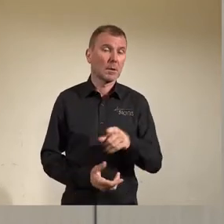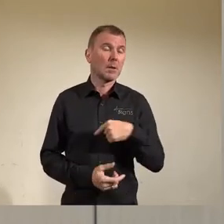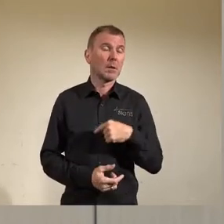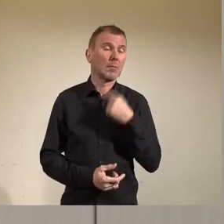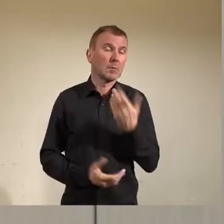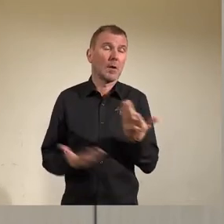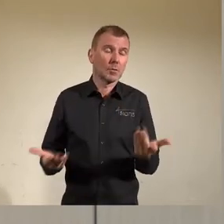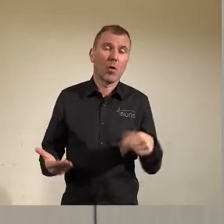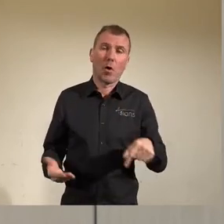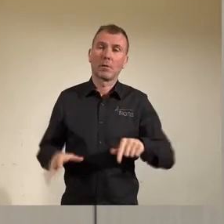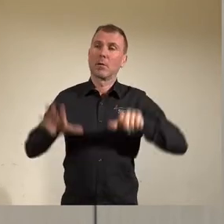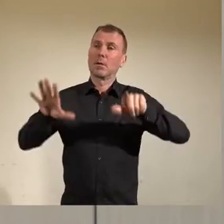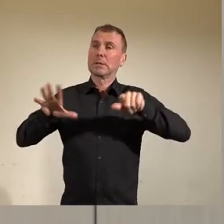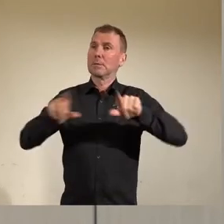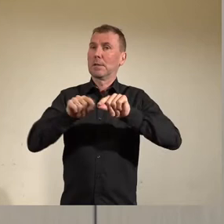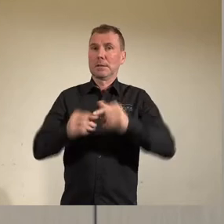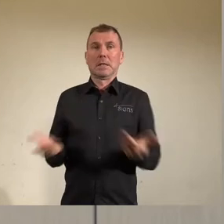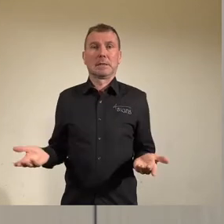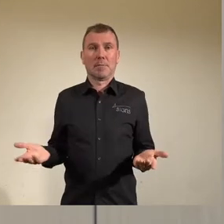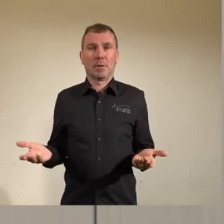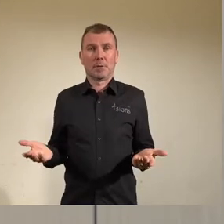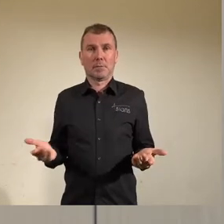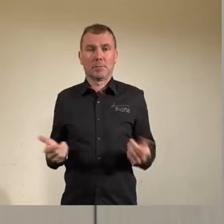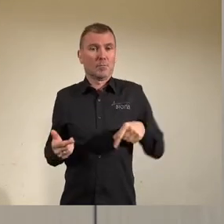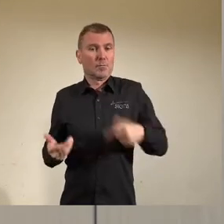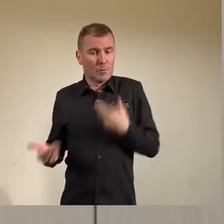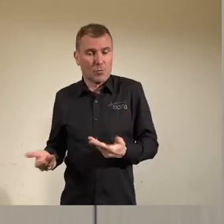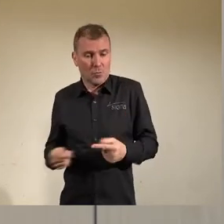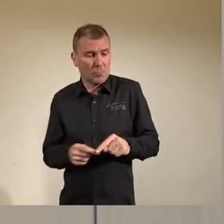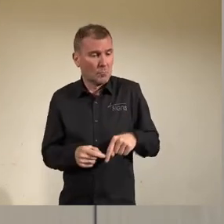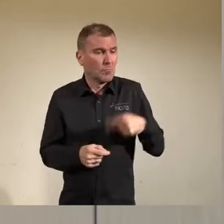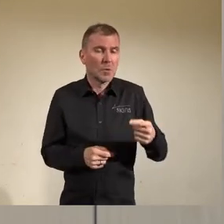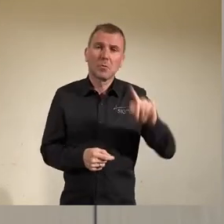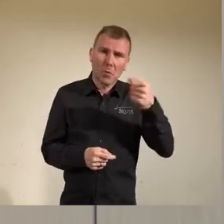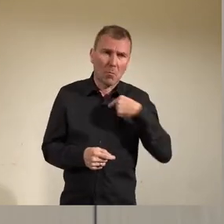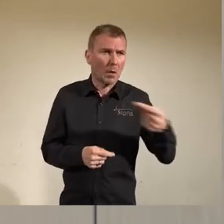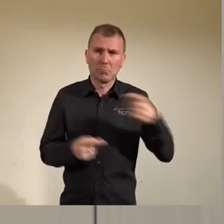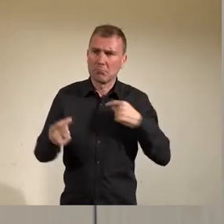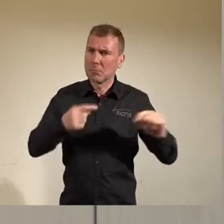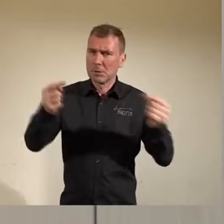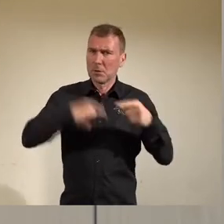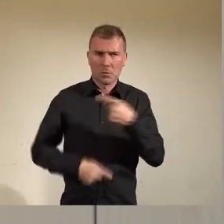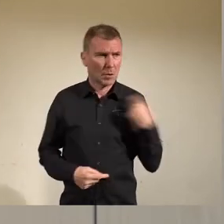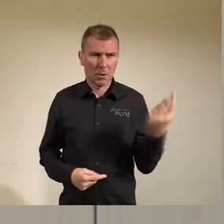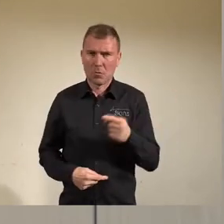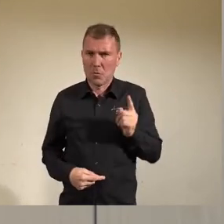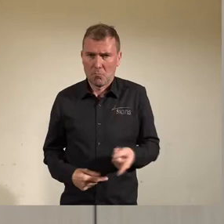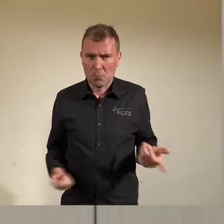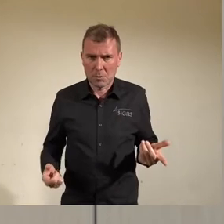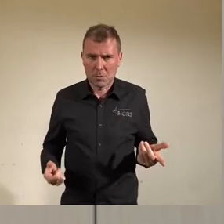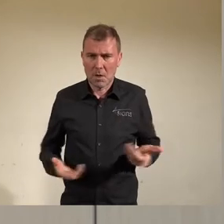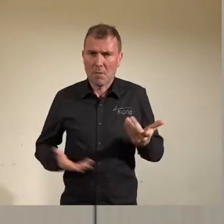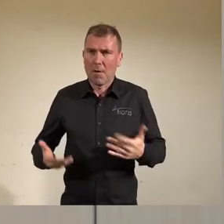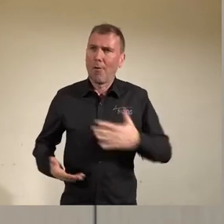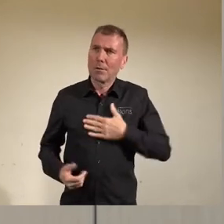jetzt einfach heute am 17. Dezember, an den werden wir dann möglicherweise auch noch mal zu denken haben. Es wird möglicherweise